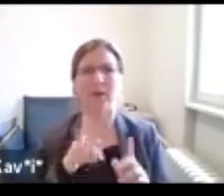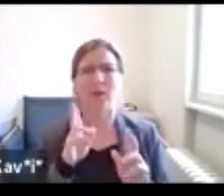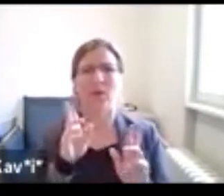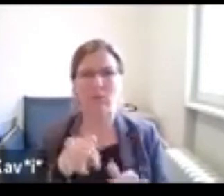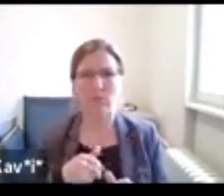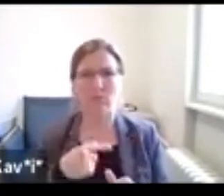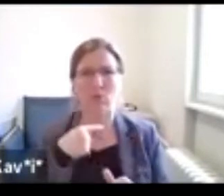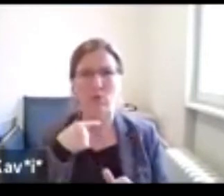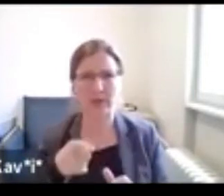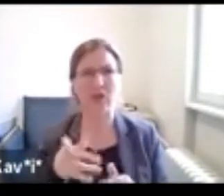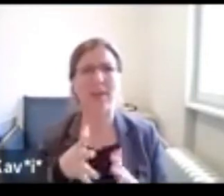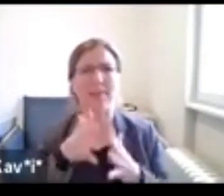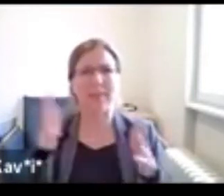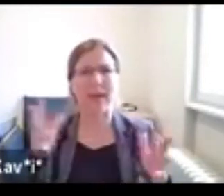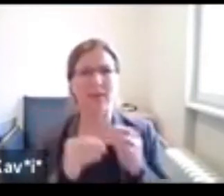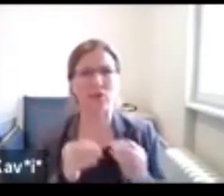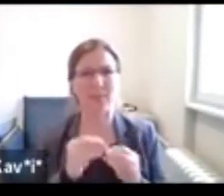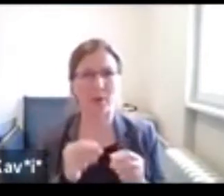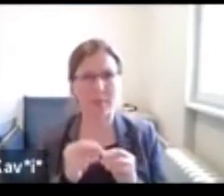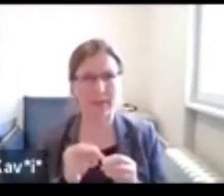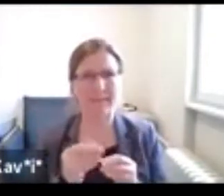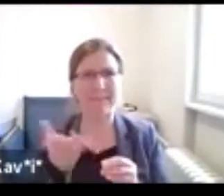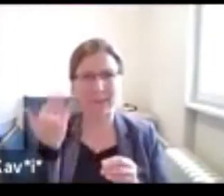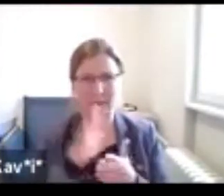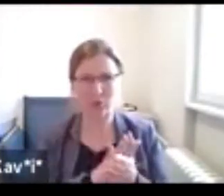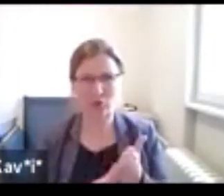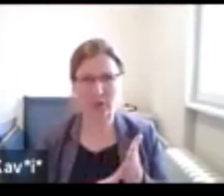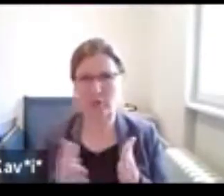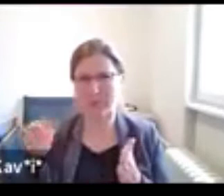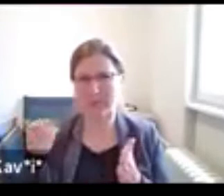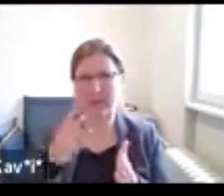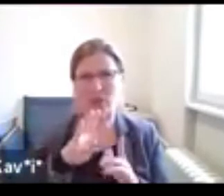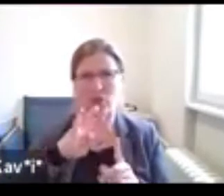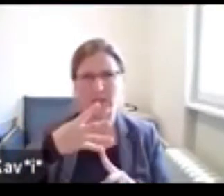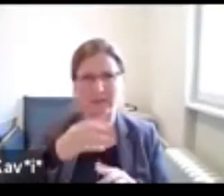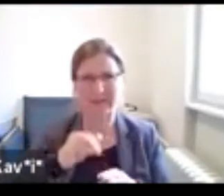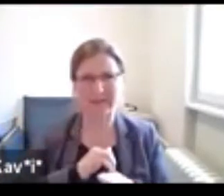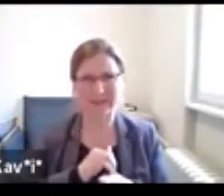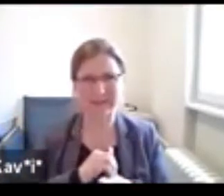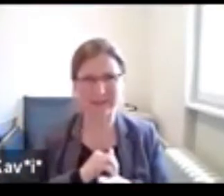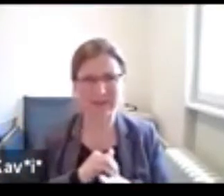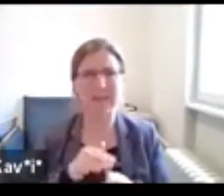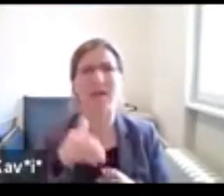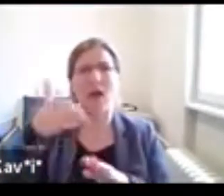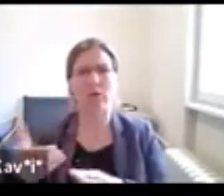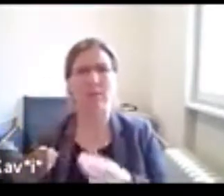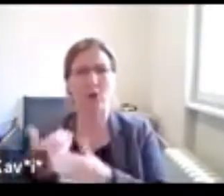kad su najveći problemi bili, a to je, znači, kada je sve to započelo još u 4. mjesecu, a i onda u 9.